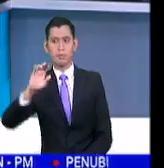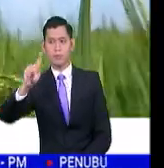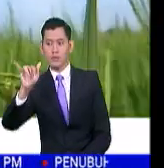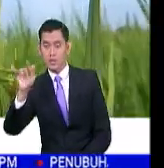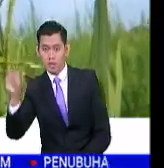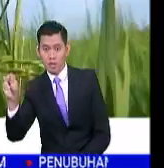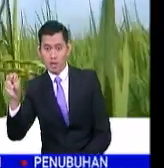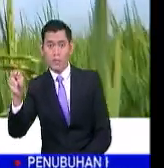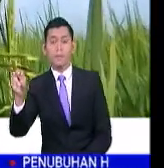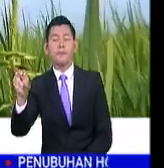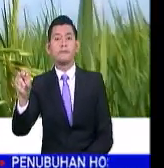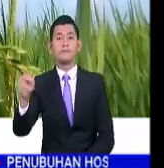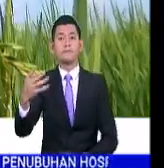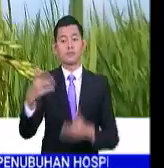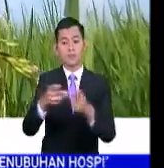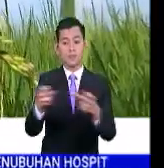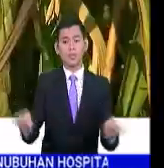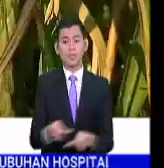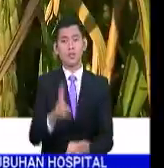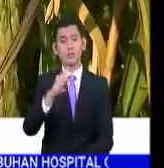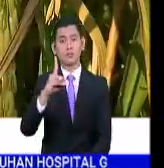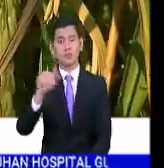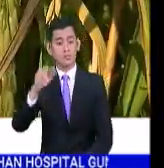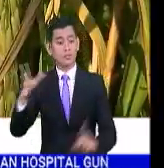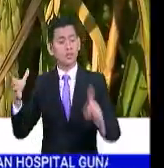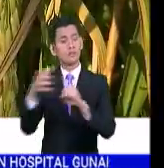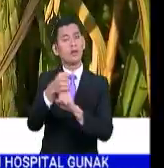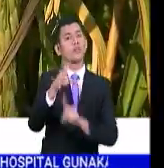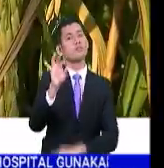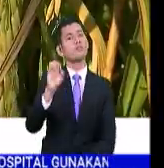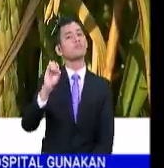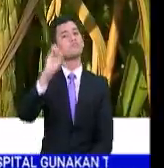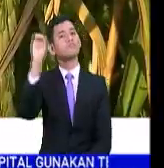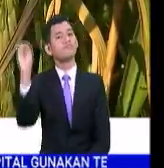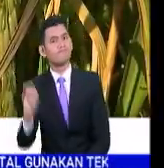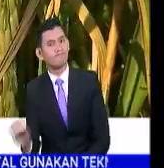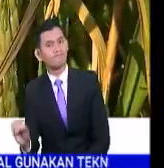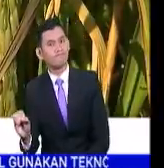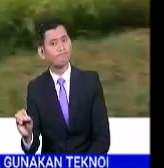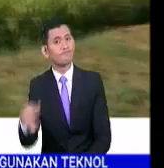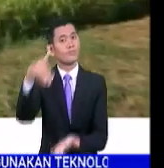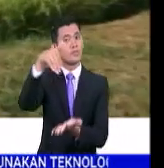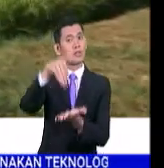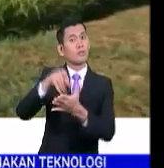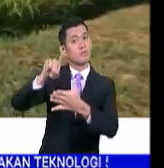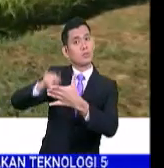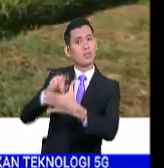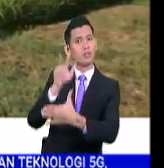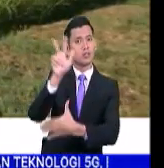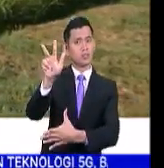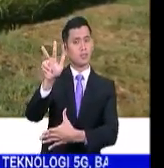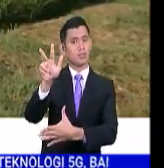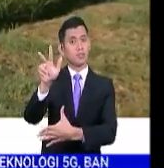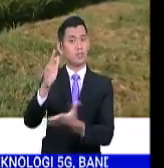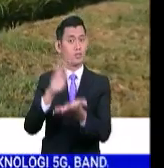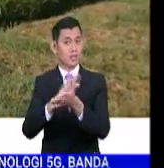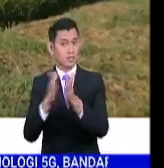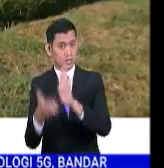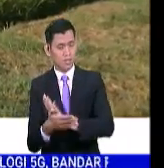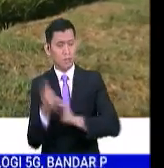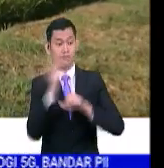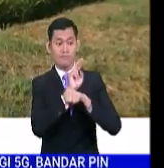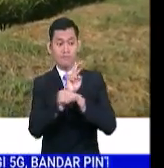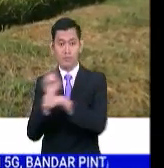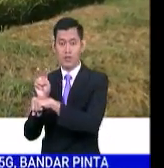di kawasan muda dijangka akan mencapai 90% pada pertengahan bulan Mac depan. Sehubungan itu,